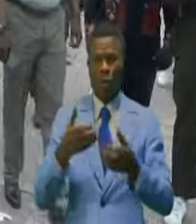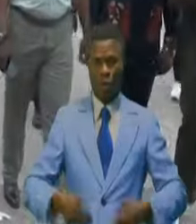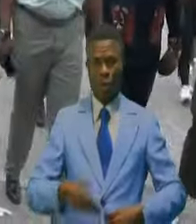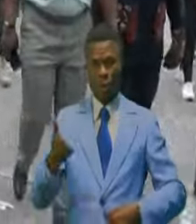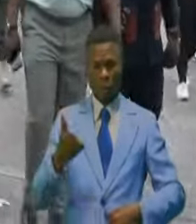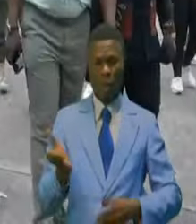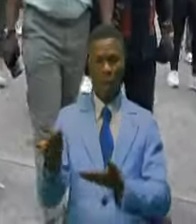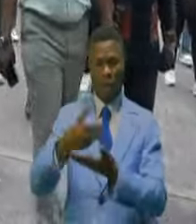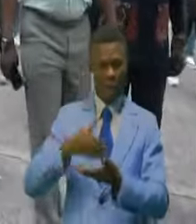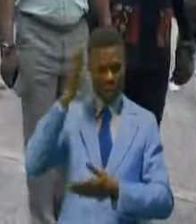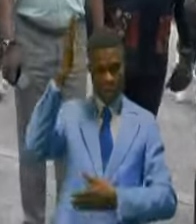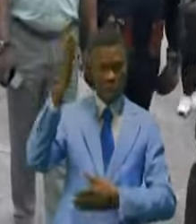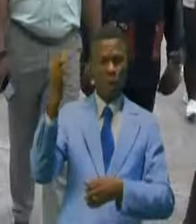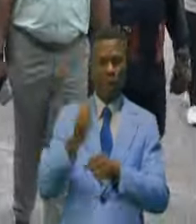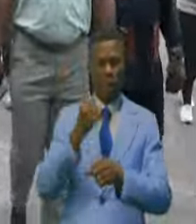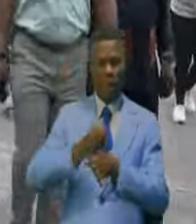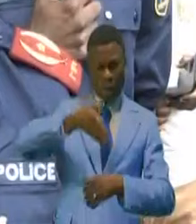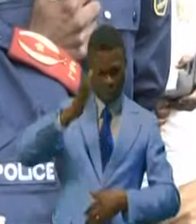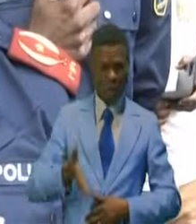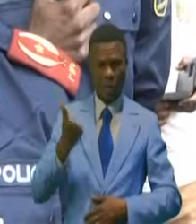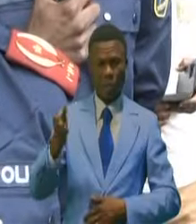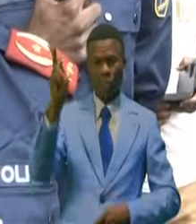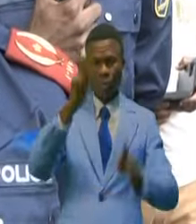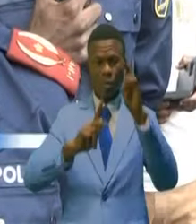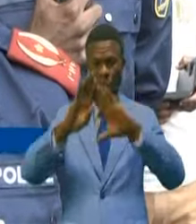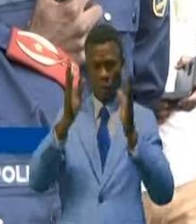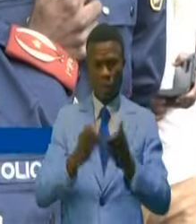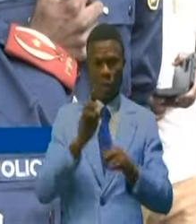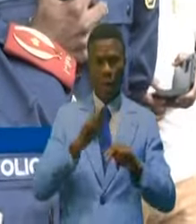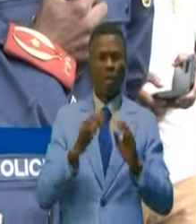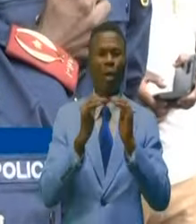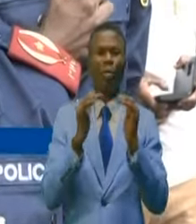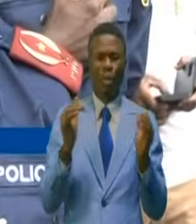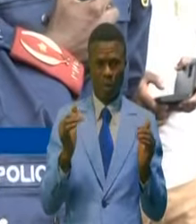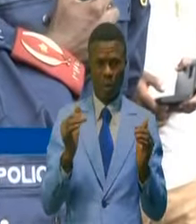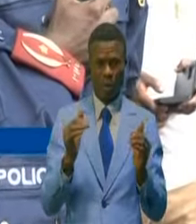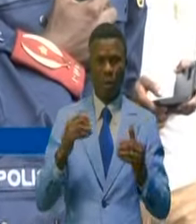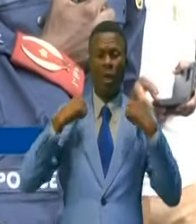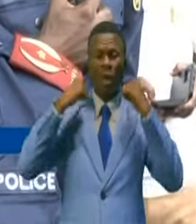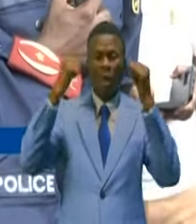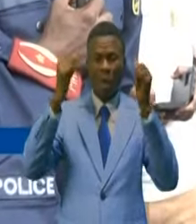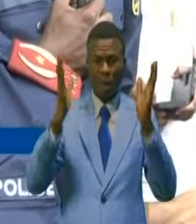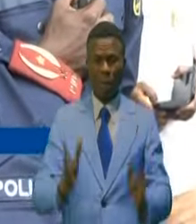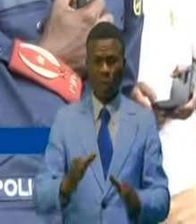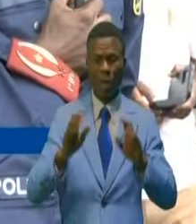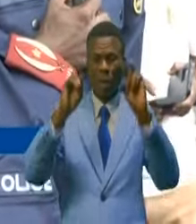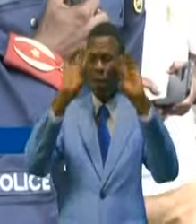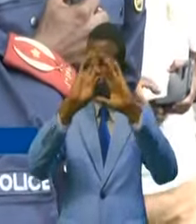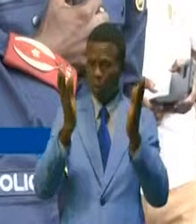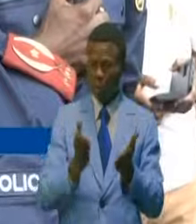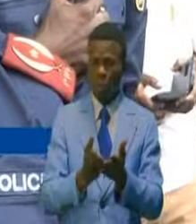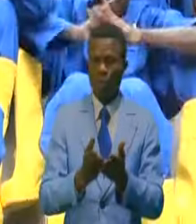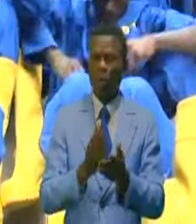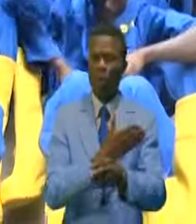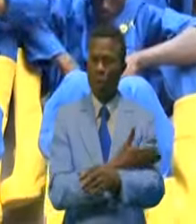qui reviendront métier à la main. La population doit s'apaiser. Le banditisme sous toutes ses formes est en